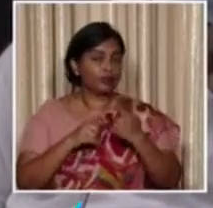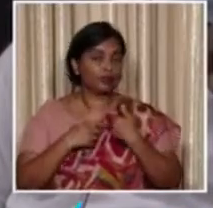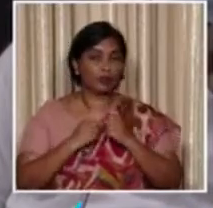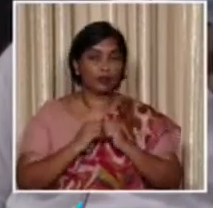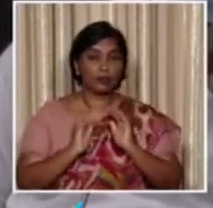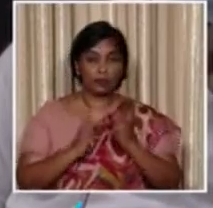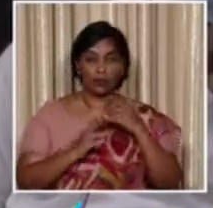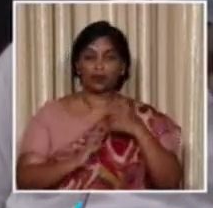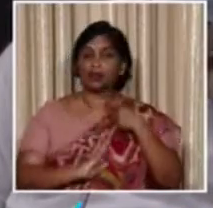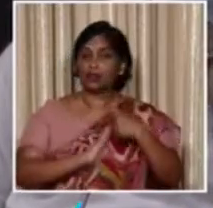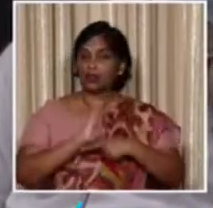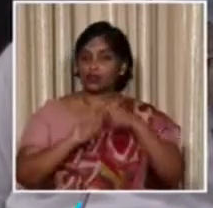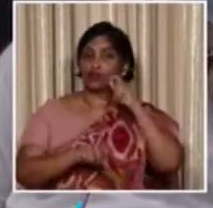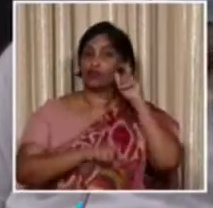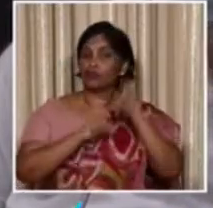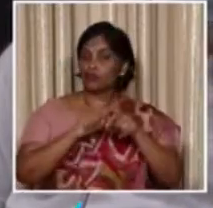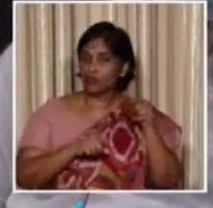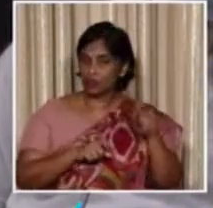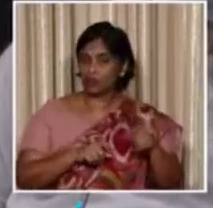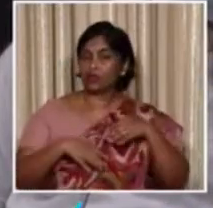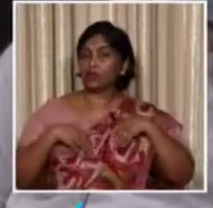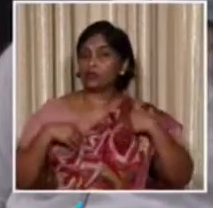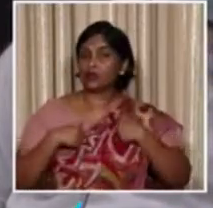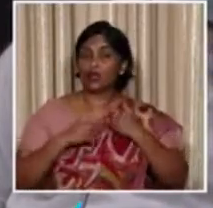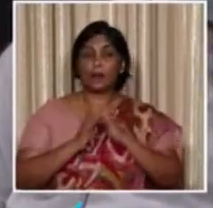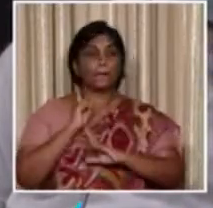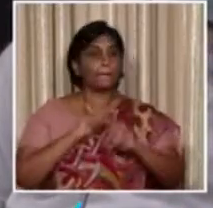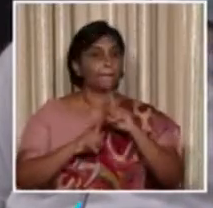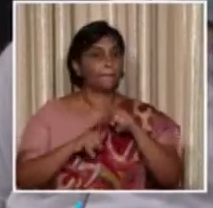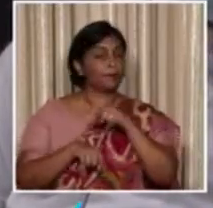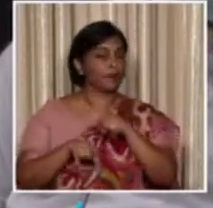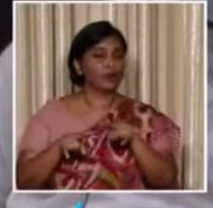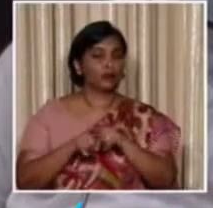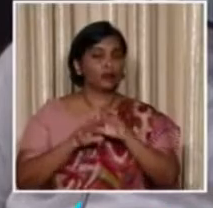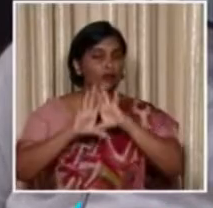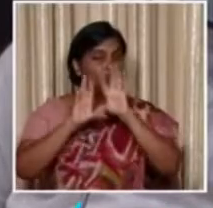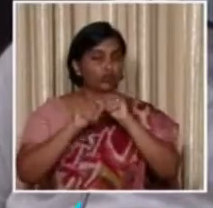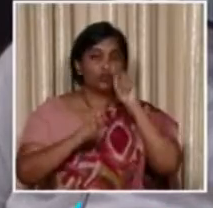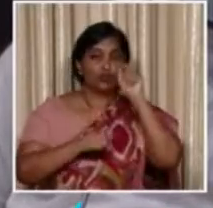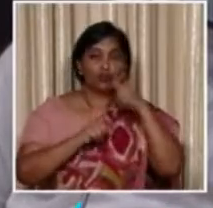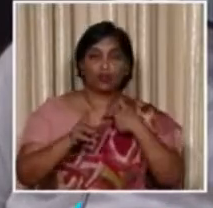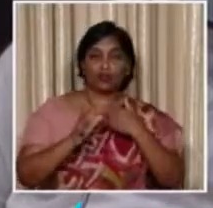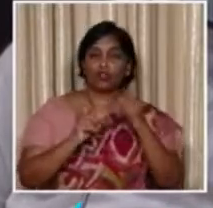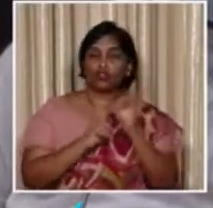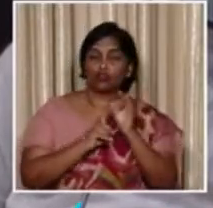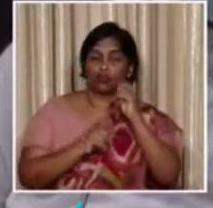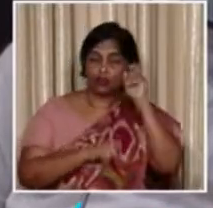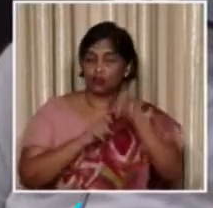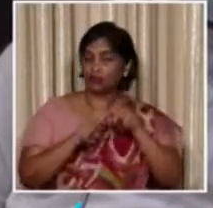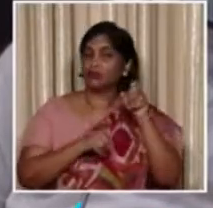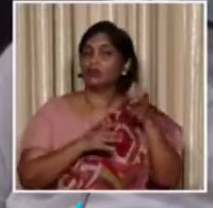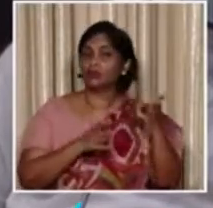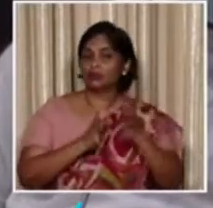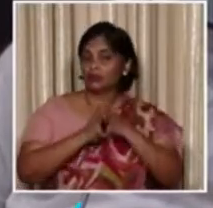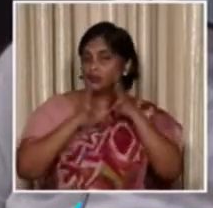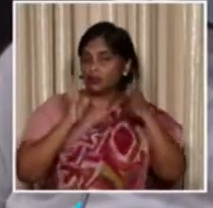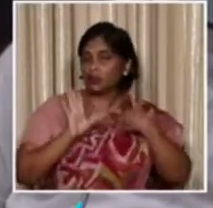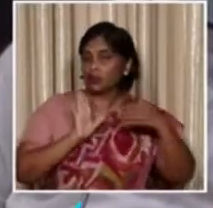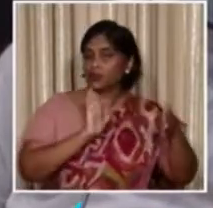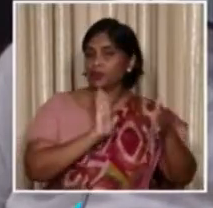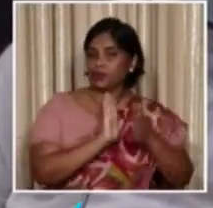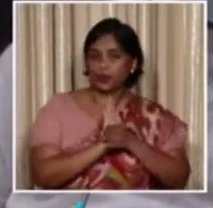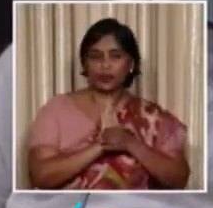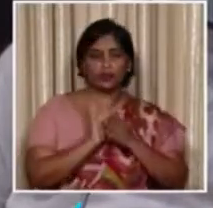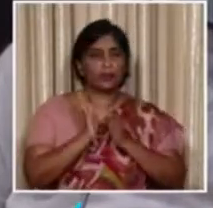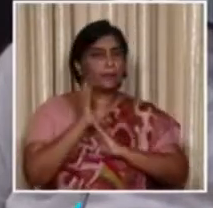අරගෙන තිබෙන්නේ රටේ ජනතාව සෞඛ්‍ය අමාත්‍යංශය තරම් පොදු මහ ජනතාවට දුප්පත් ජනතාවට ඉතා සමීප